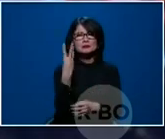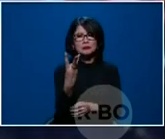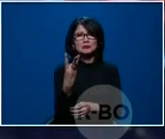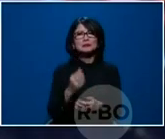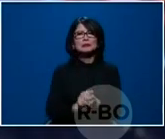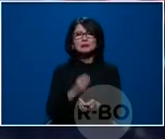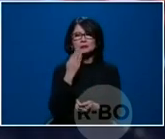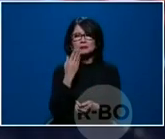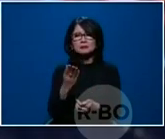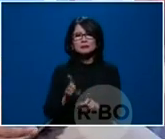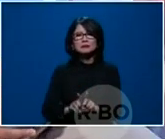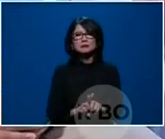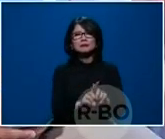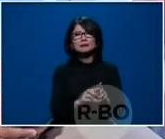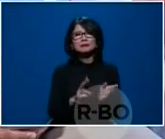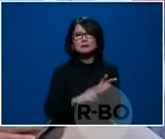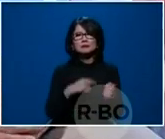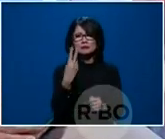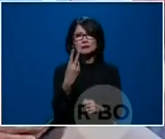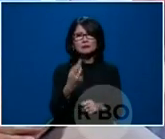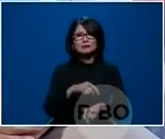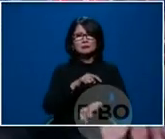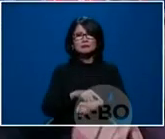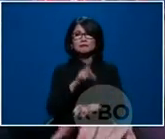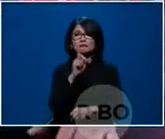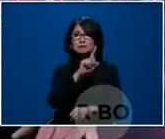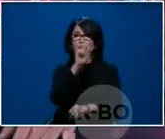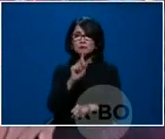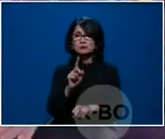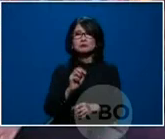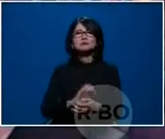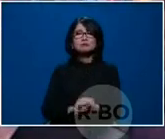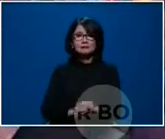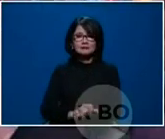bertanya pada pasangan calon kedua waktu anda 1 menit